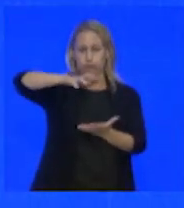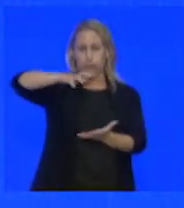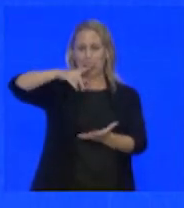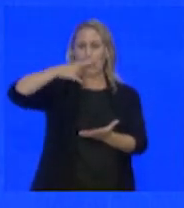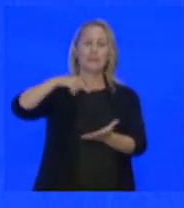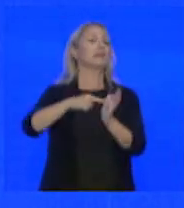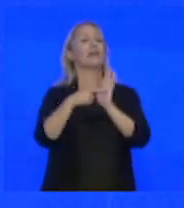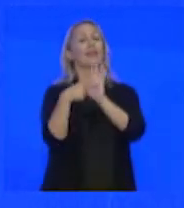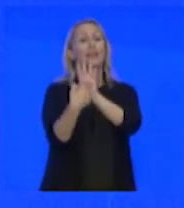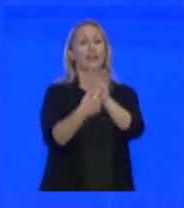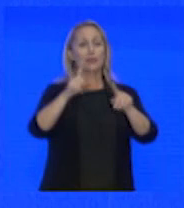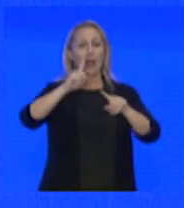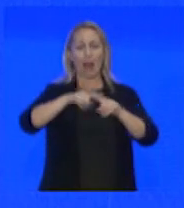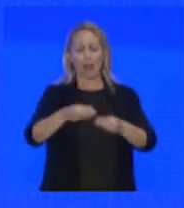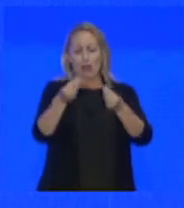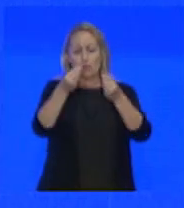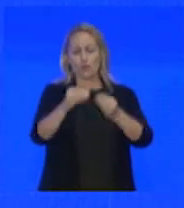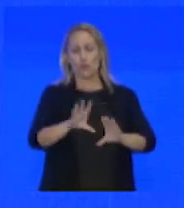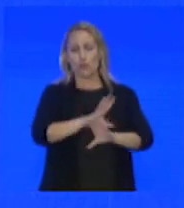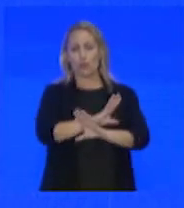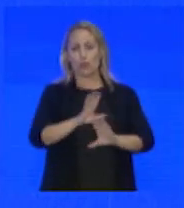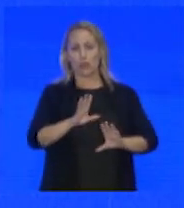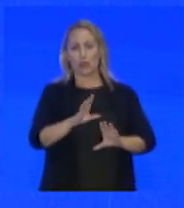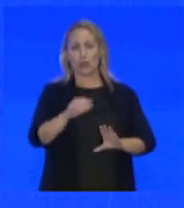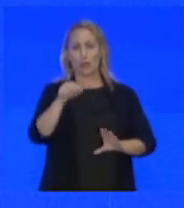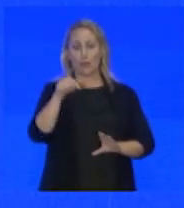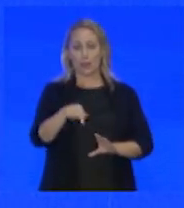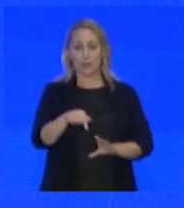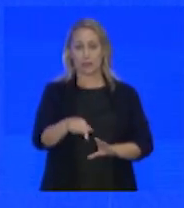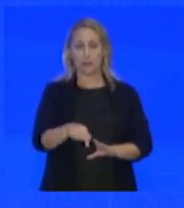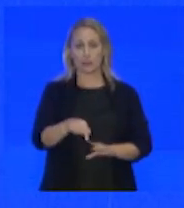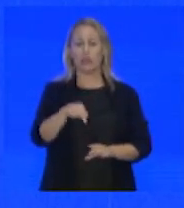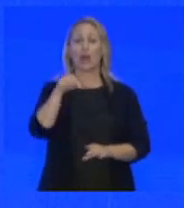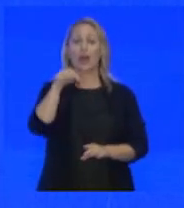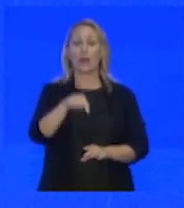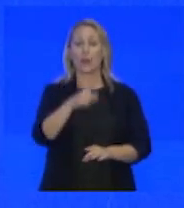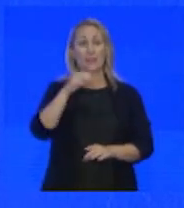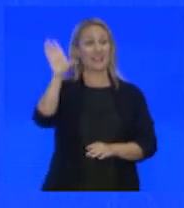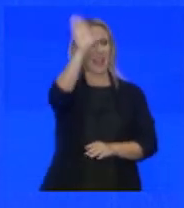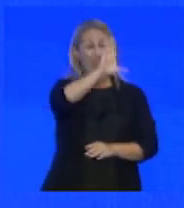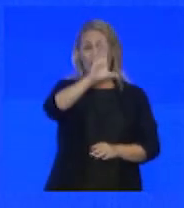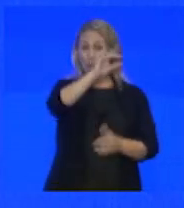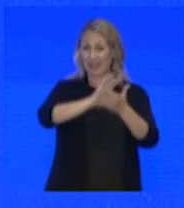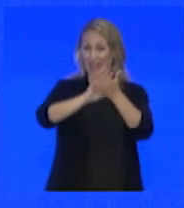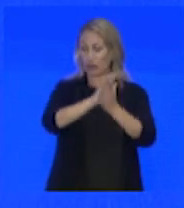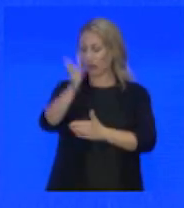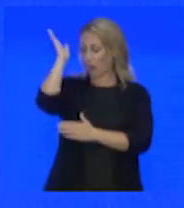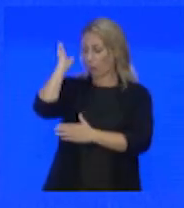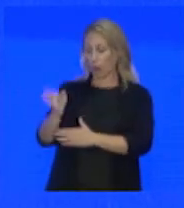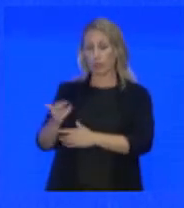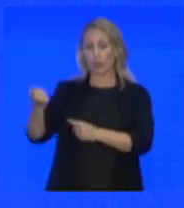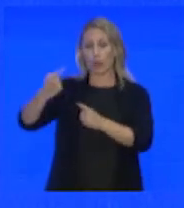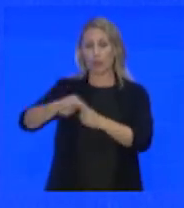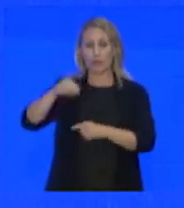δυσφήμιση για την πατρίδα μας, αιτία προστίμων από την Ευρωπαϊκή Ένωση και βέβαια απειλή για τη